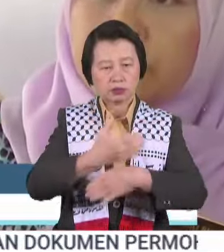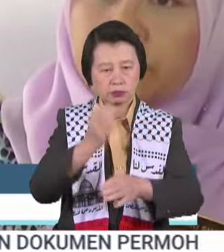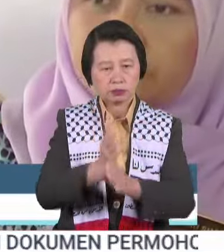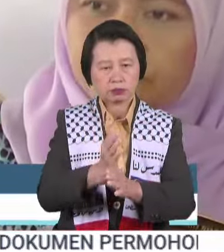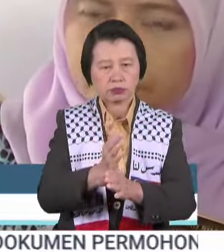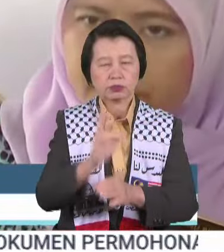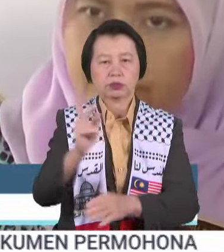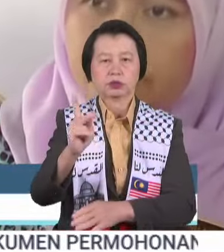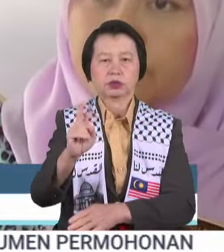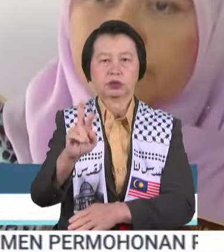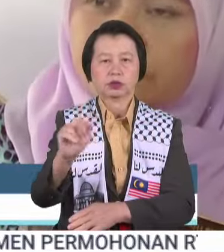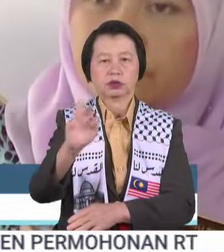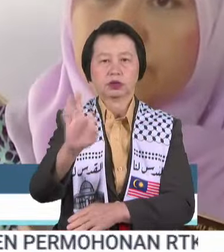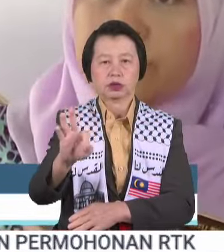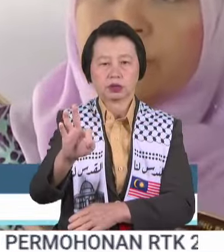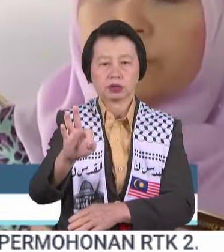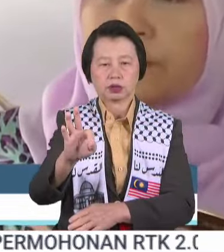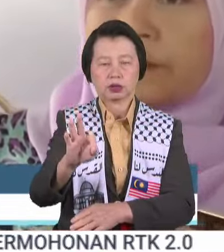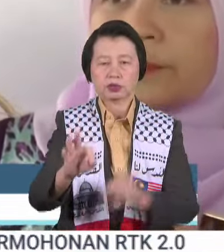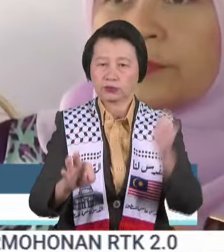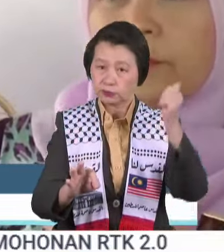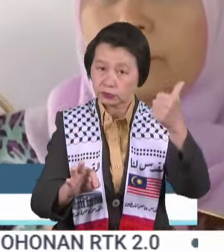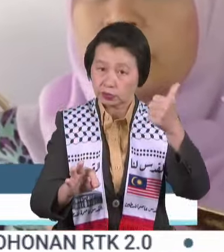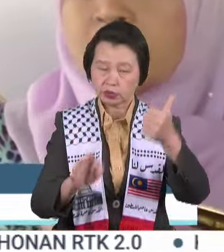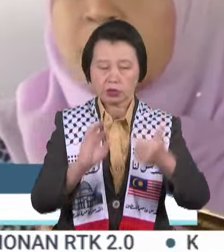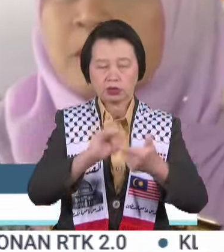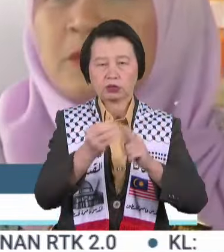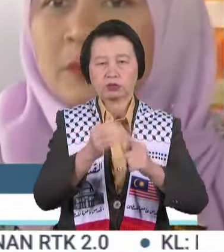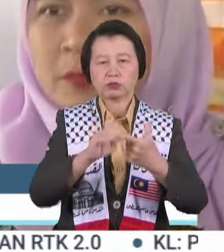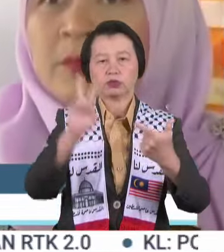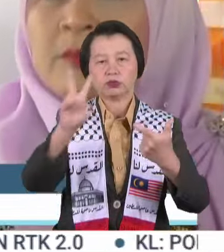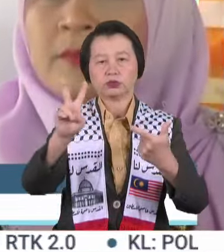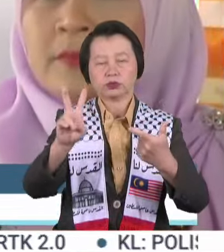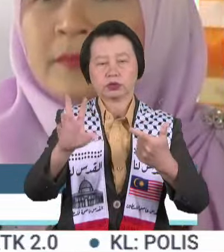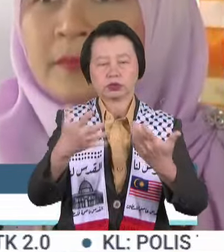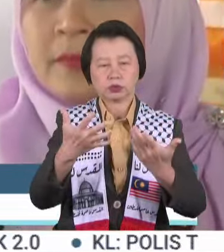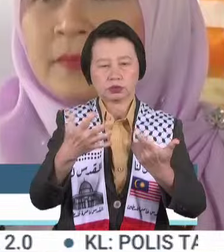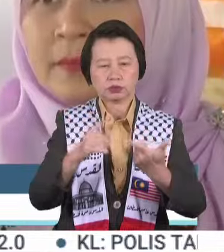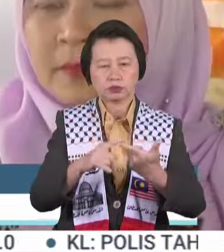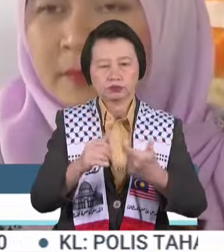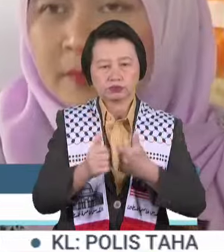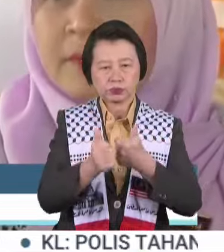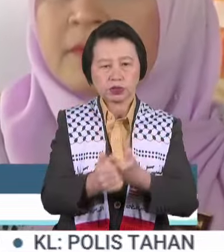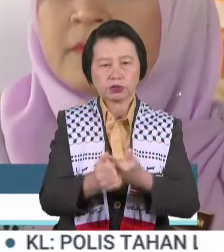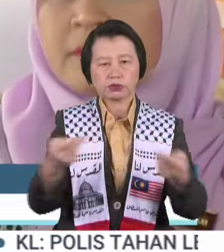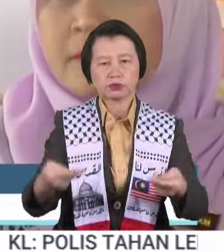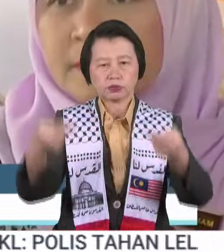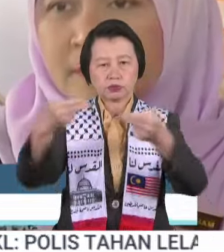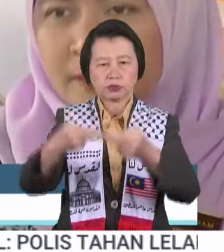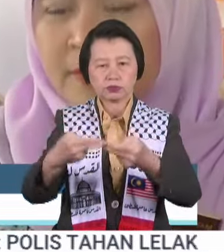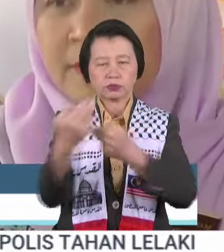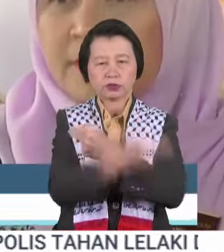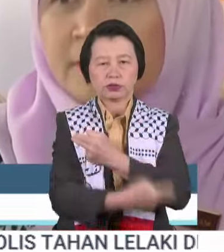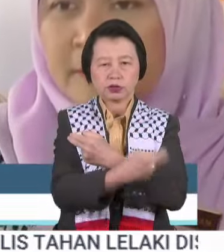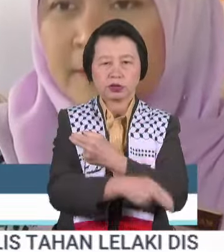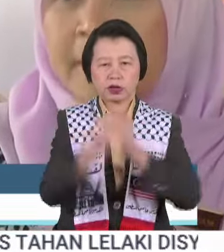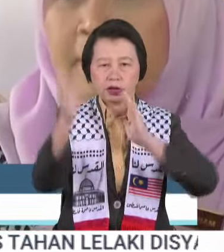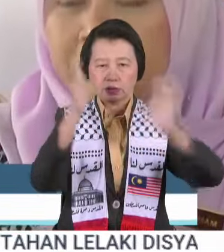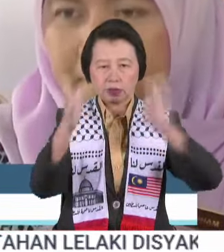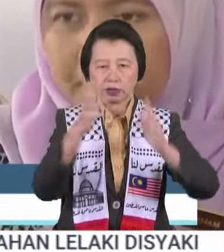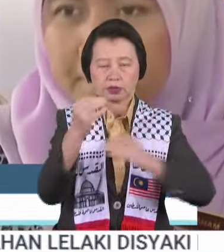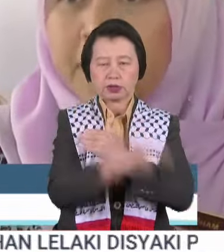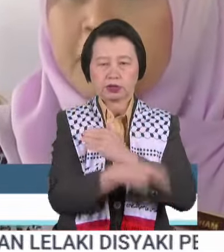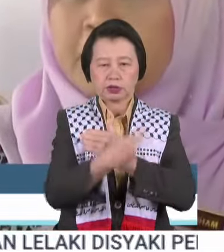pembentukan kraf kita. Itu sebab utama. Kedua juga untuk kita mengukuhkan lagi hubungan kenegaraan di antara Malaysia